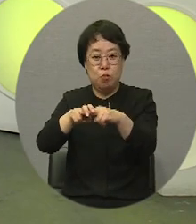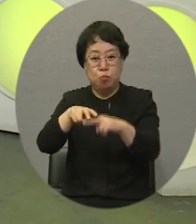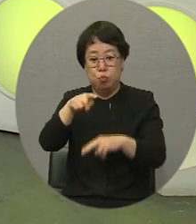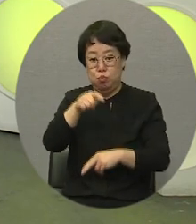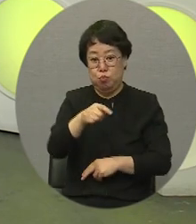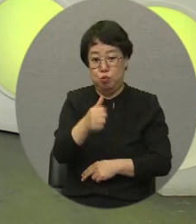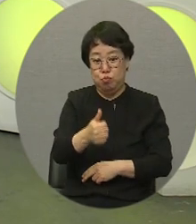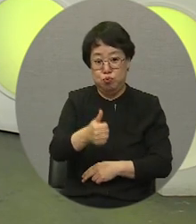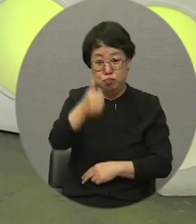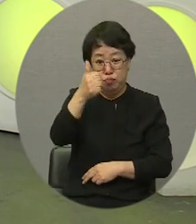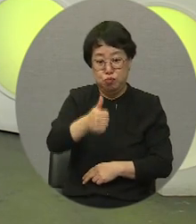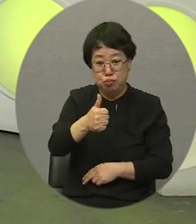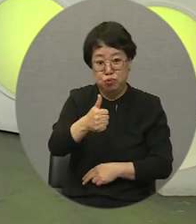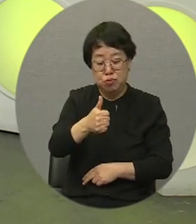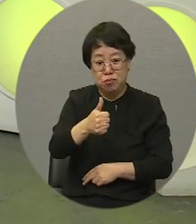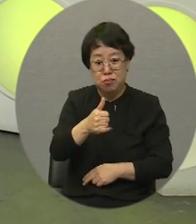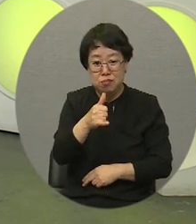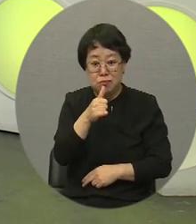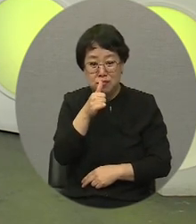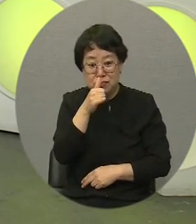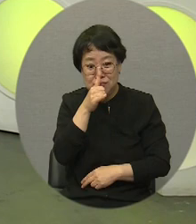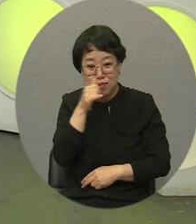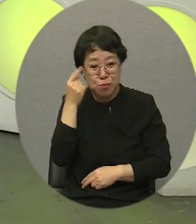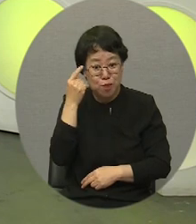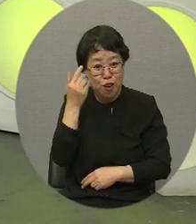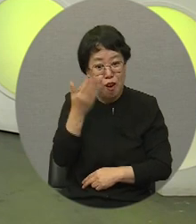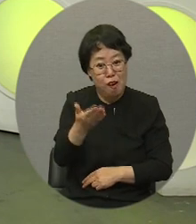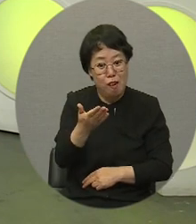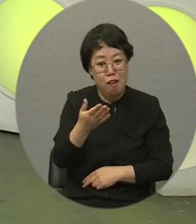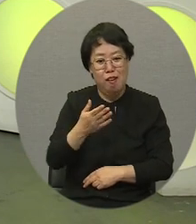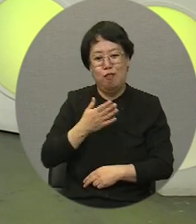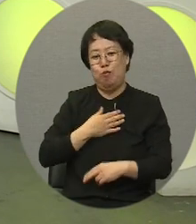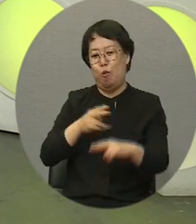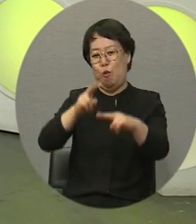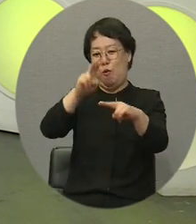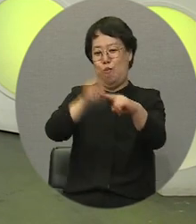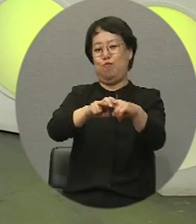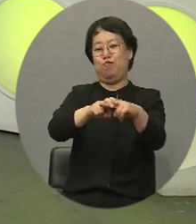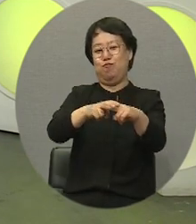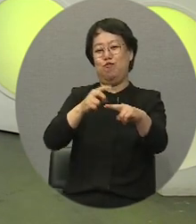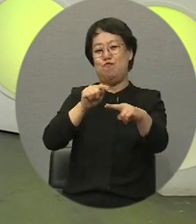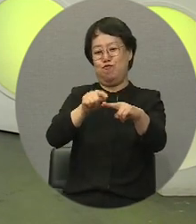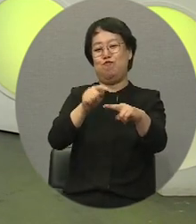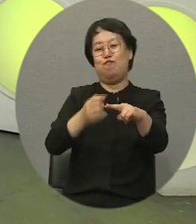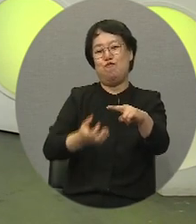인자가 따로 있나 앉으면 주인인데